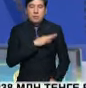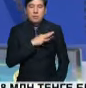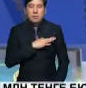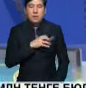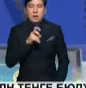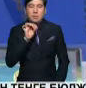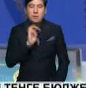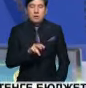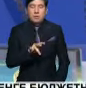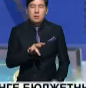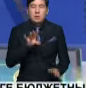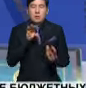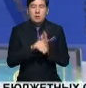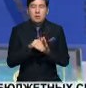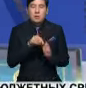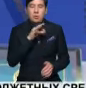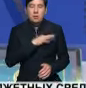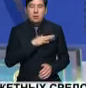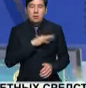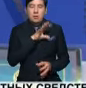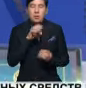определения уровня их употребления в